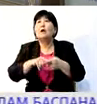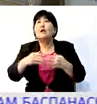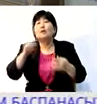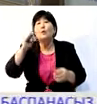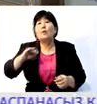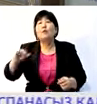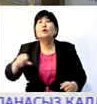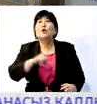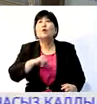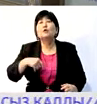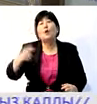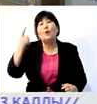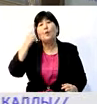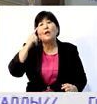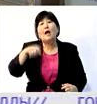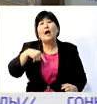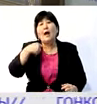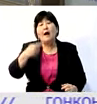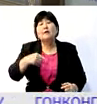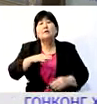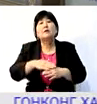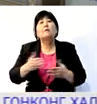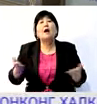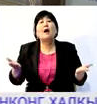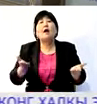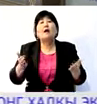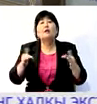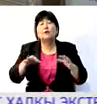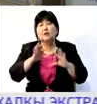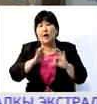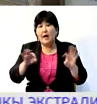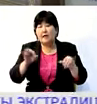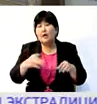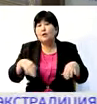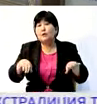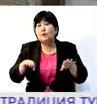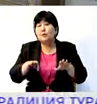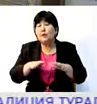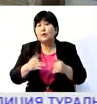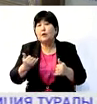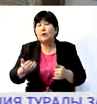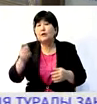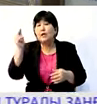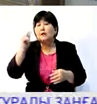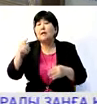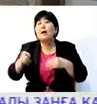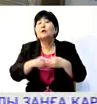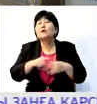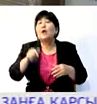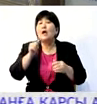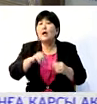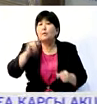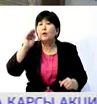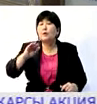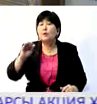оқушылар өздерінің ойларын айтып, сабақтың қалай өткенін жайында айтылды. Сонымен бірге осы сабақтың соңында әрбір